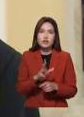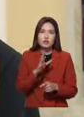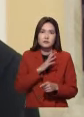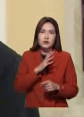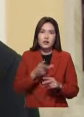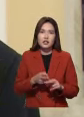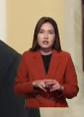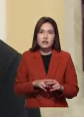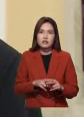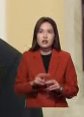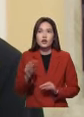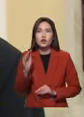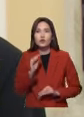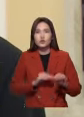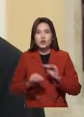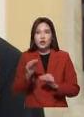әңгіменің қоғамға қатысты,